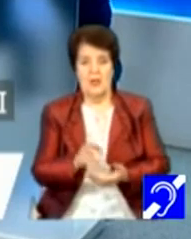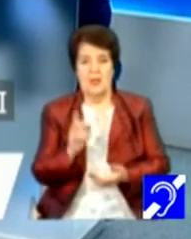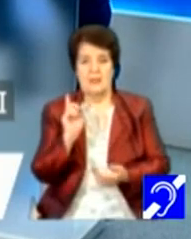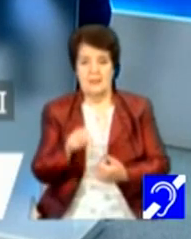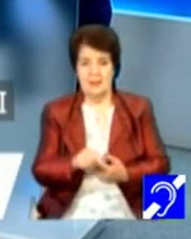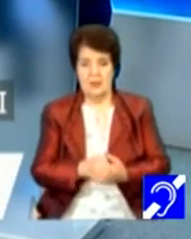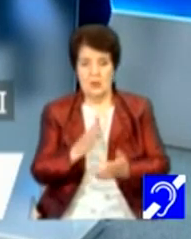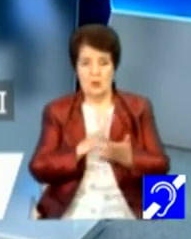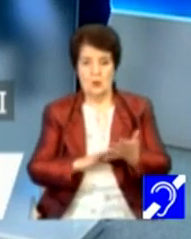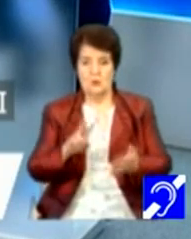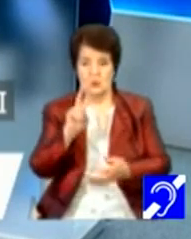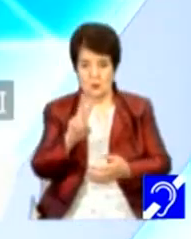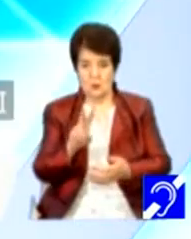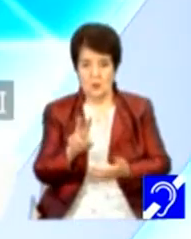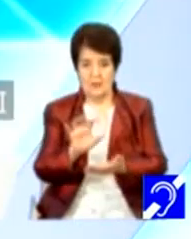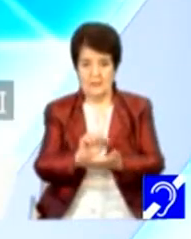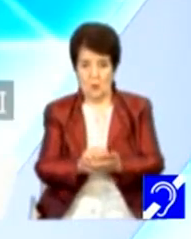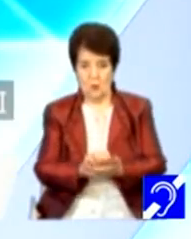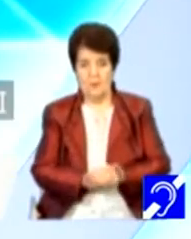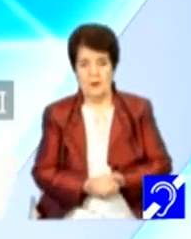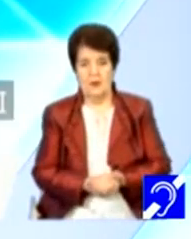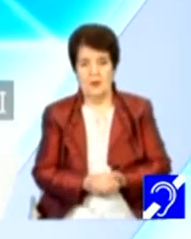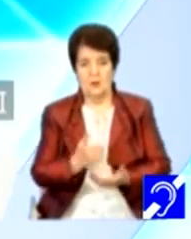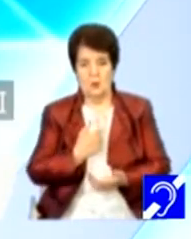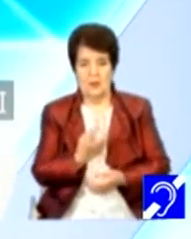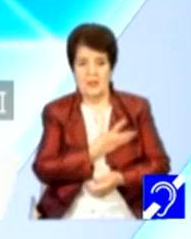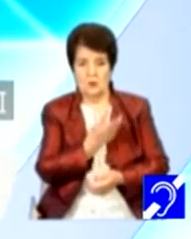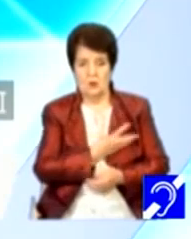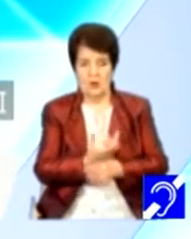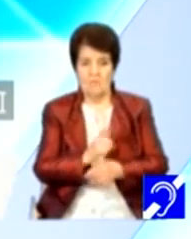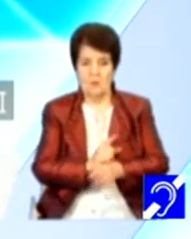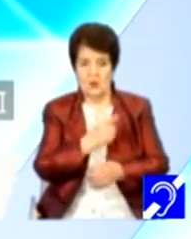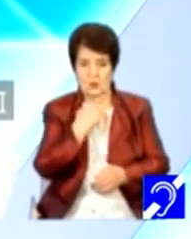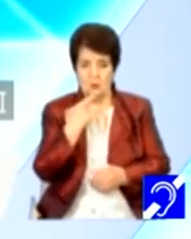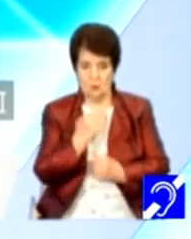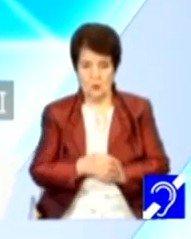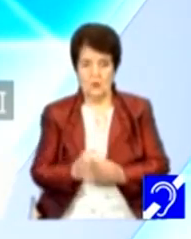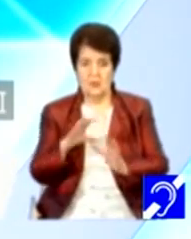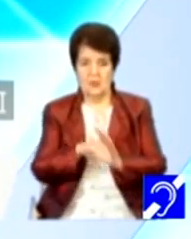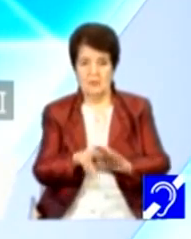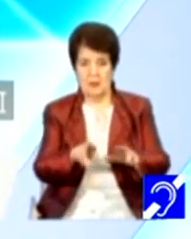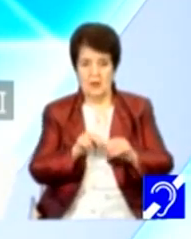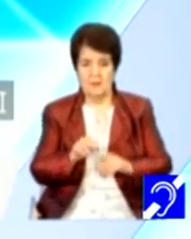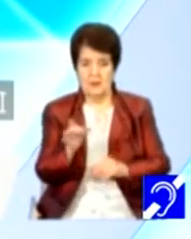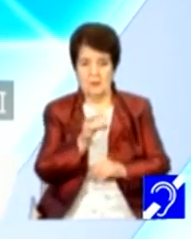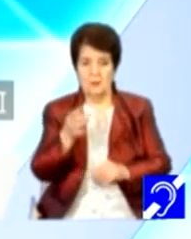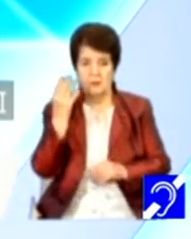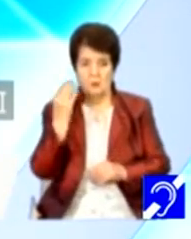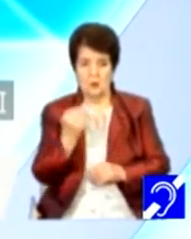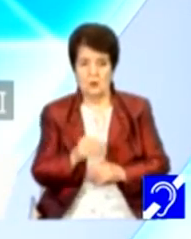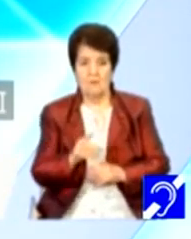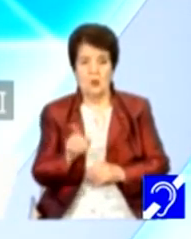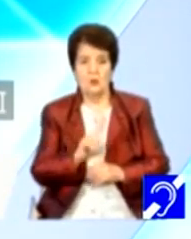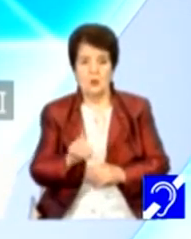Din 92. Și noi ne dorim foarte mult ca să fim în Parlamentul Republicii Moldova,